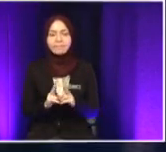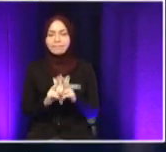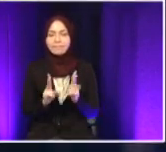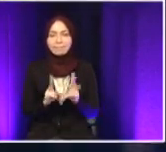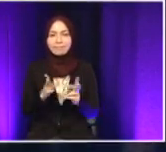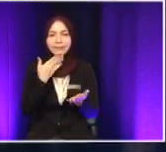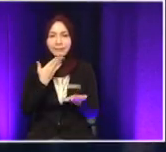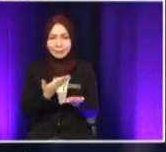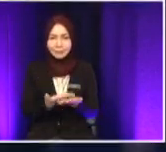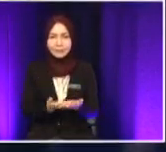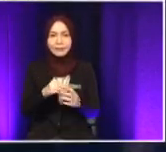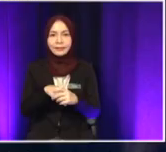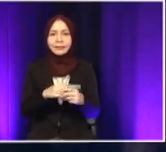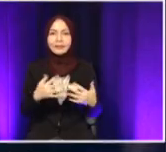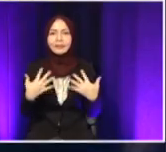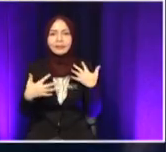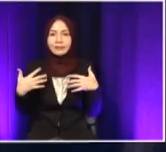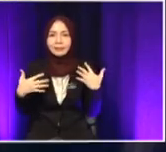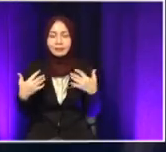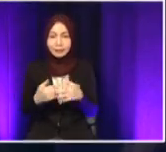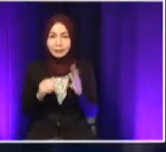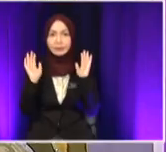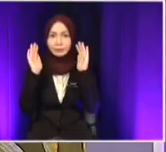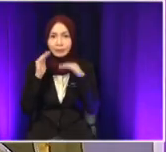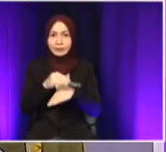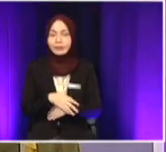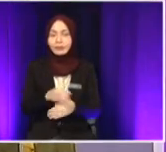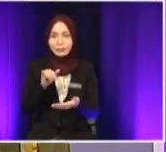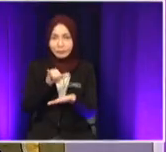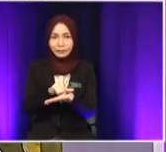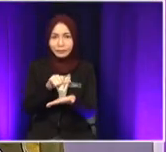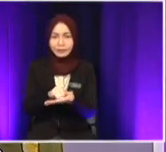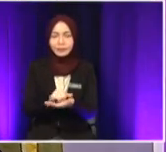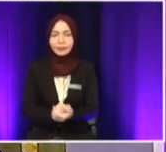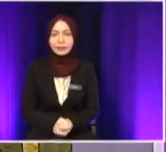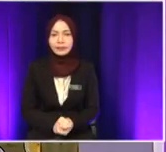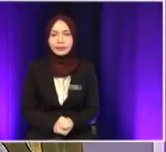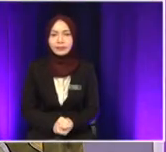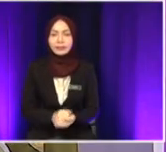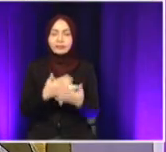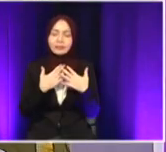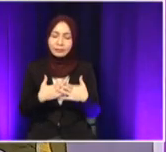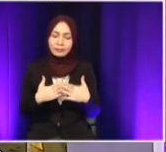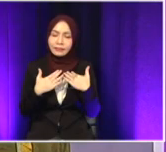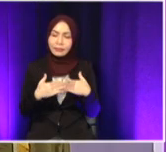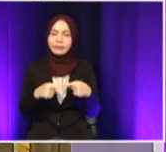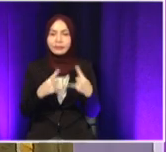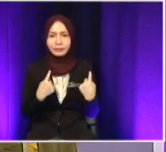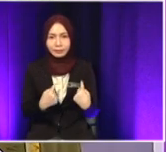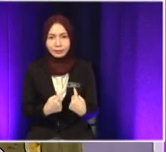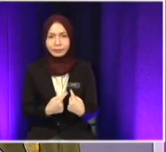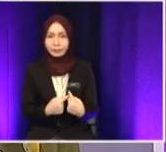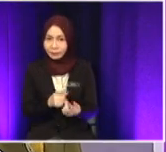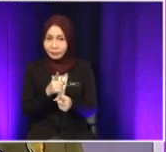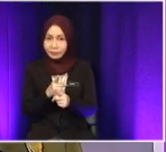hati kita dengan cara yang memang Islam kata shalat tetapi kita dunia hari ini tak